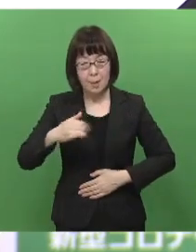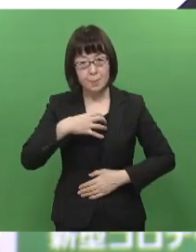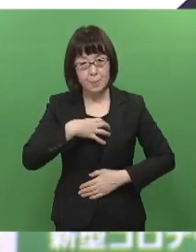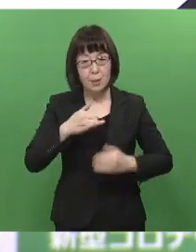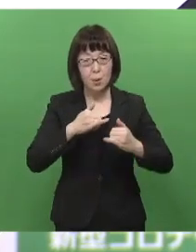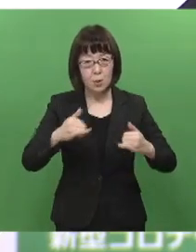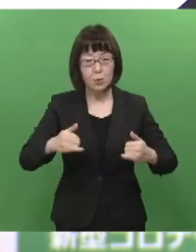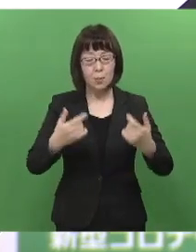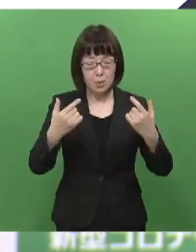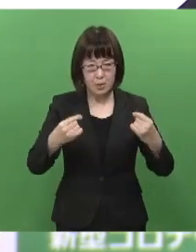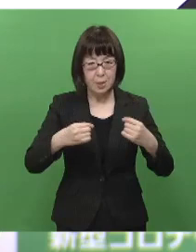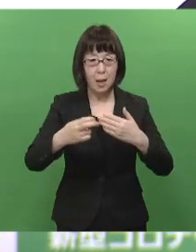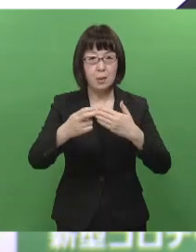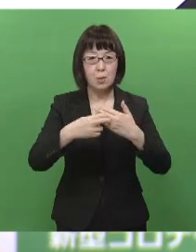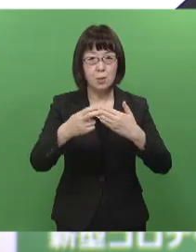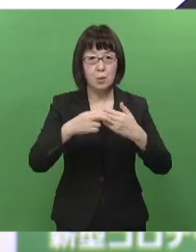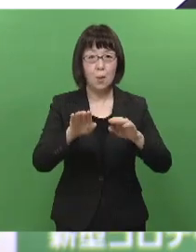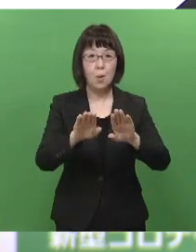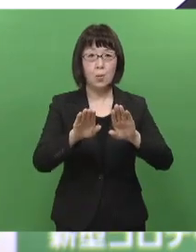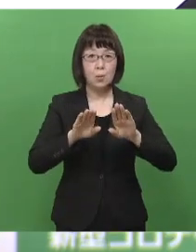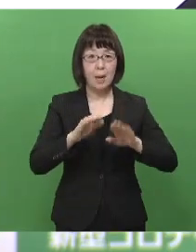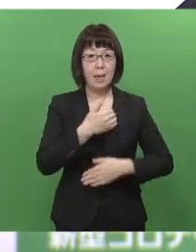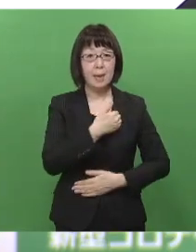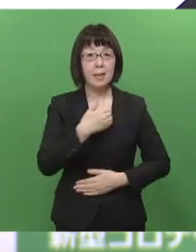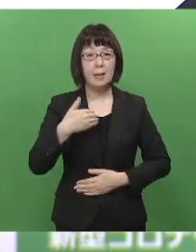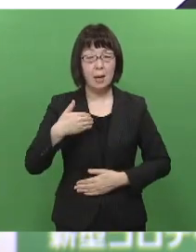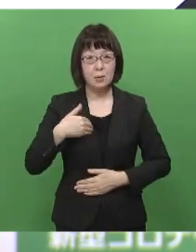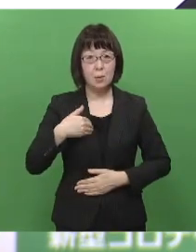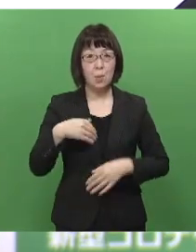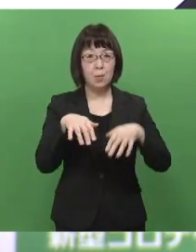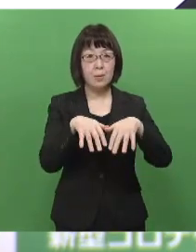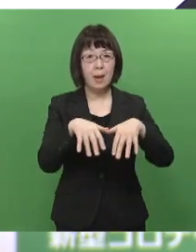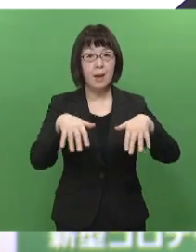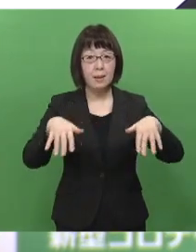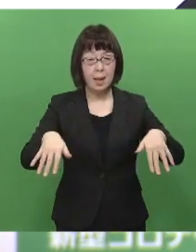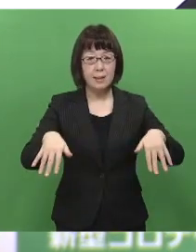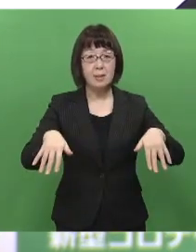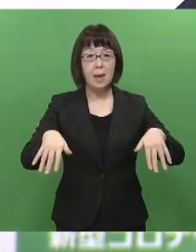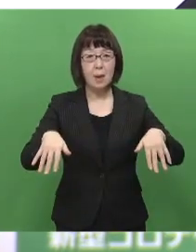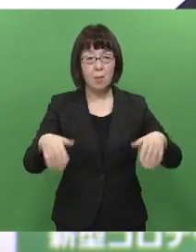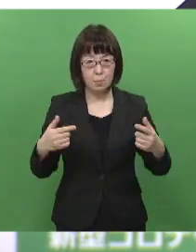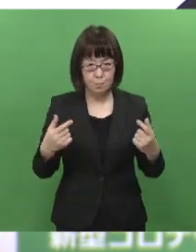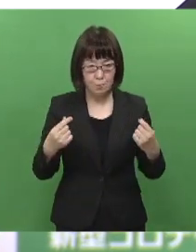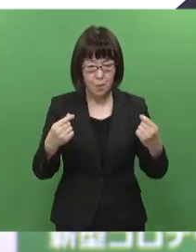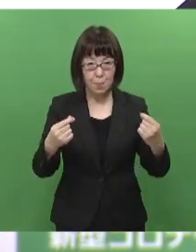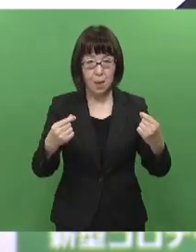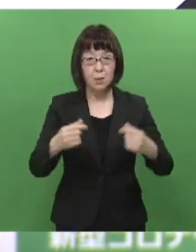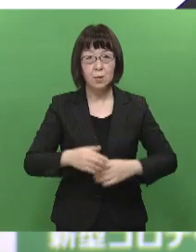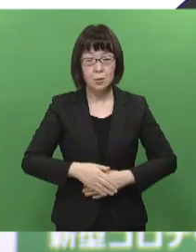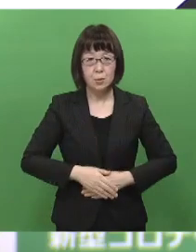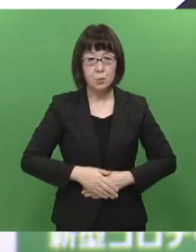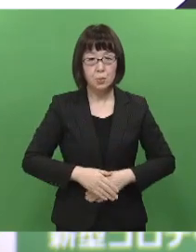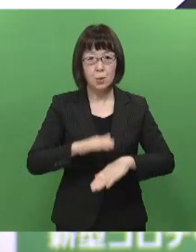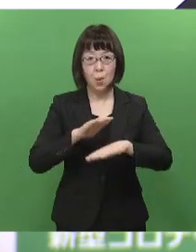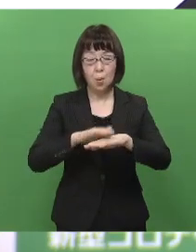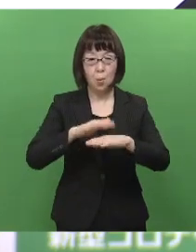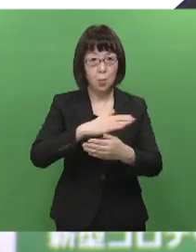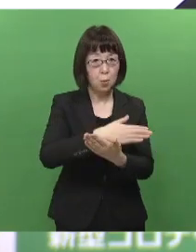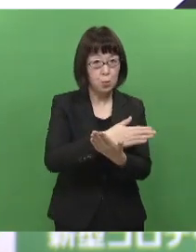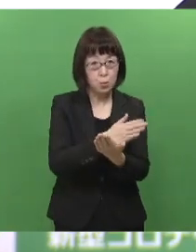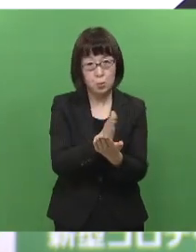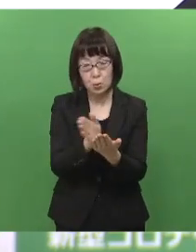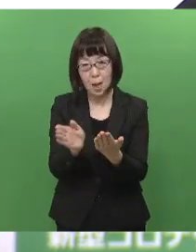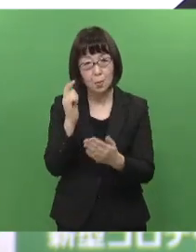るような、そのような医療提供体制を確保していく、あらゆる手段を講じていき